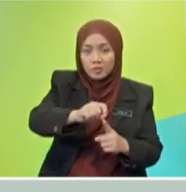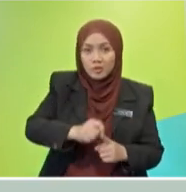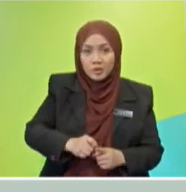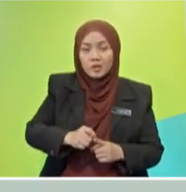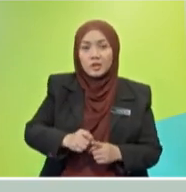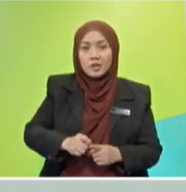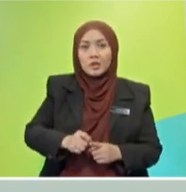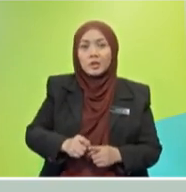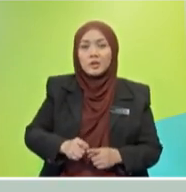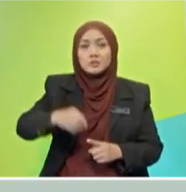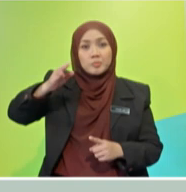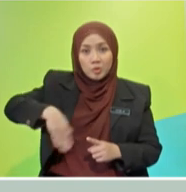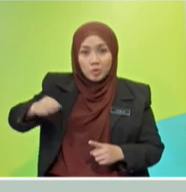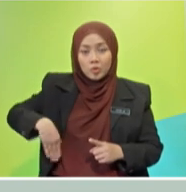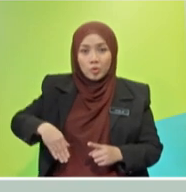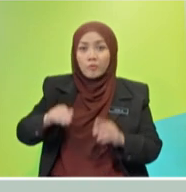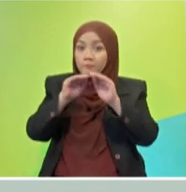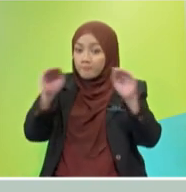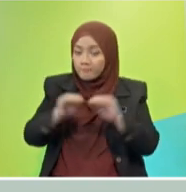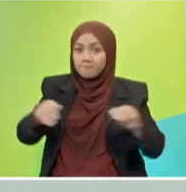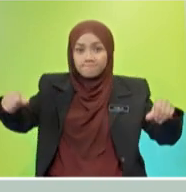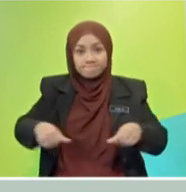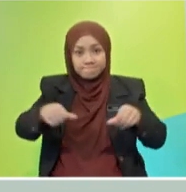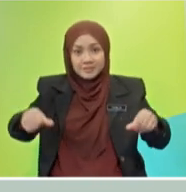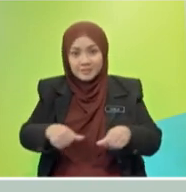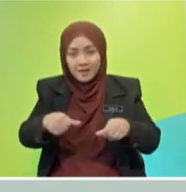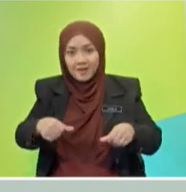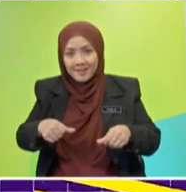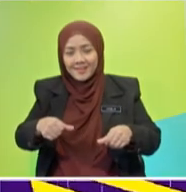ya betul mangga adalah